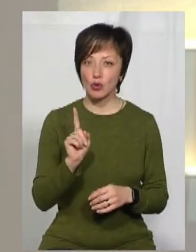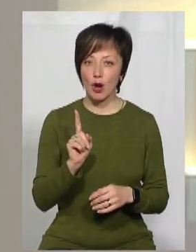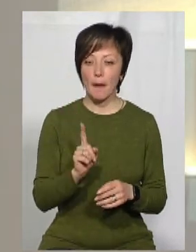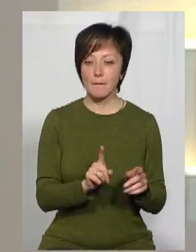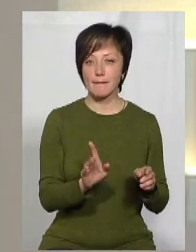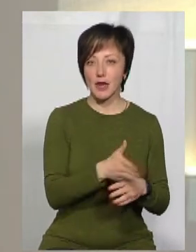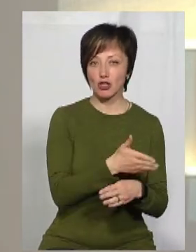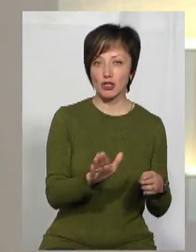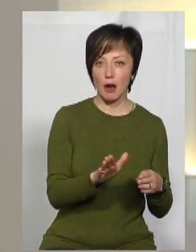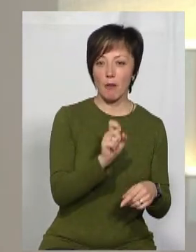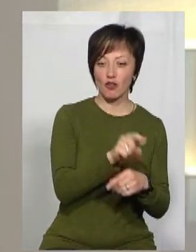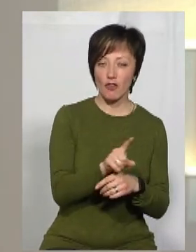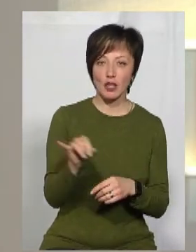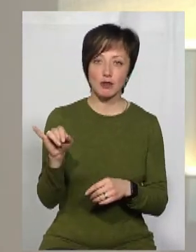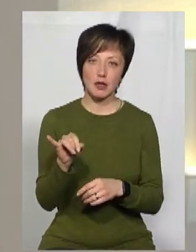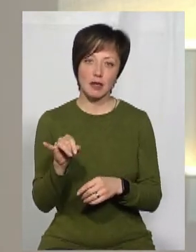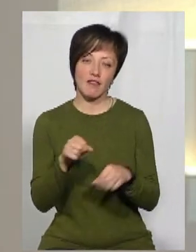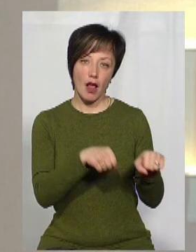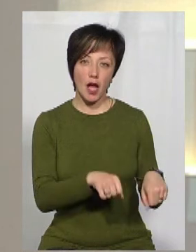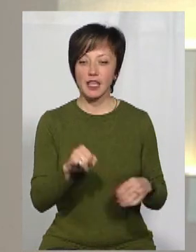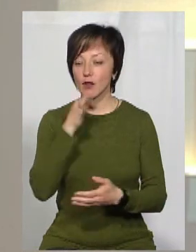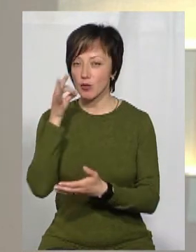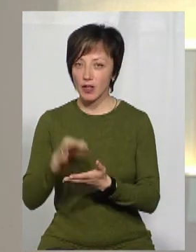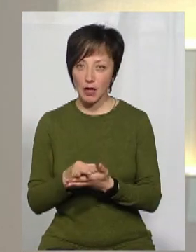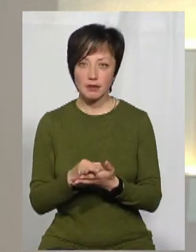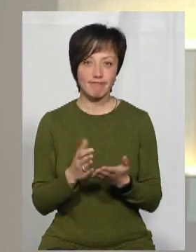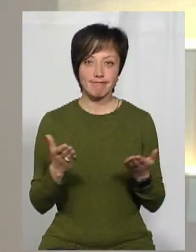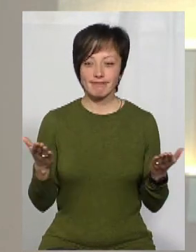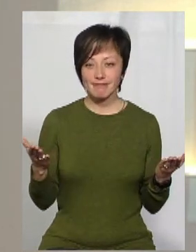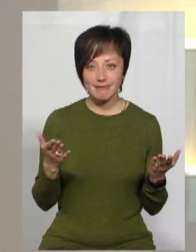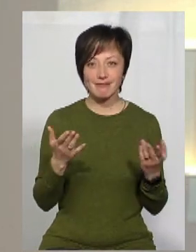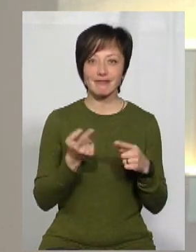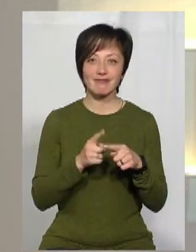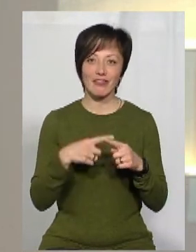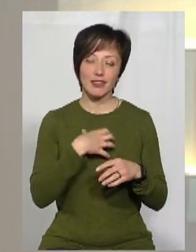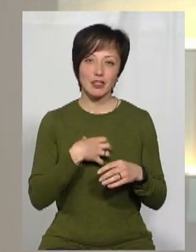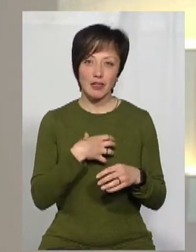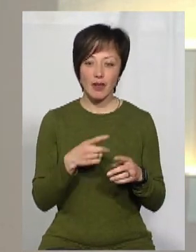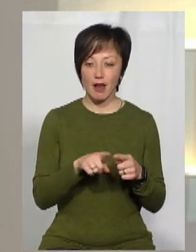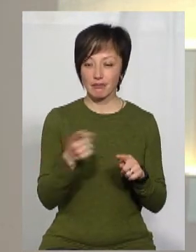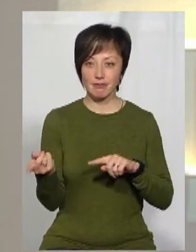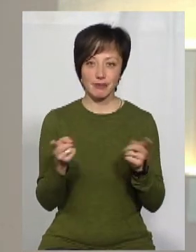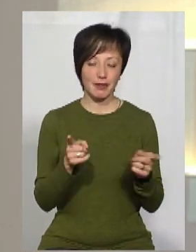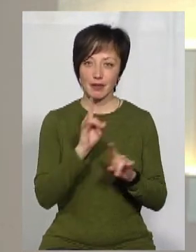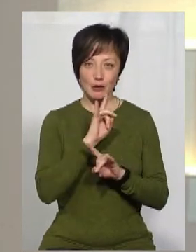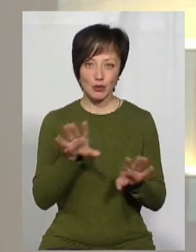ота межа між повноваженнями влади і її відповідальністю досить тонка, і почули, що перетинати